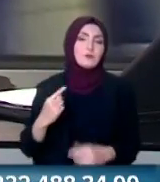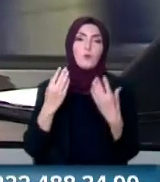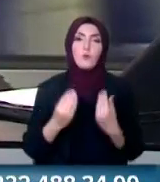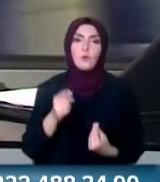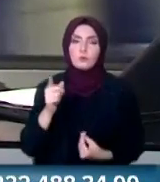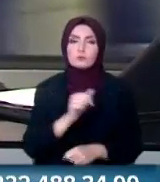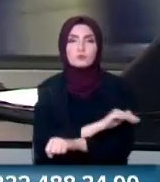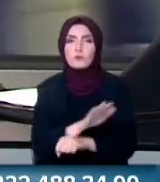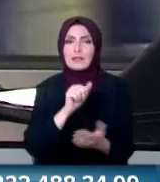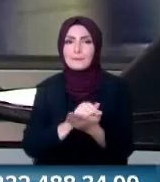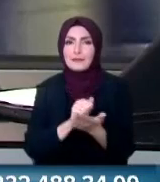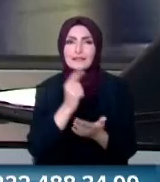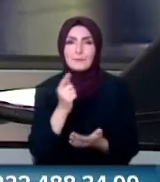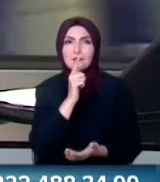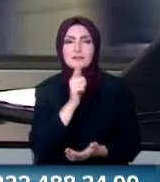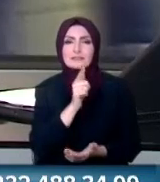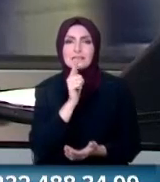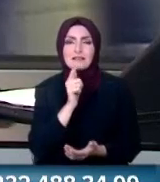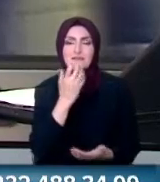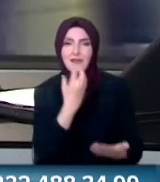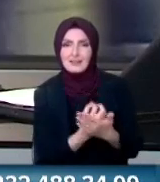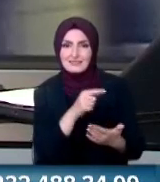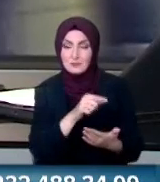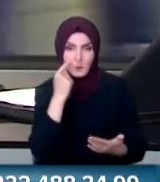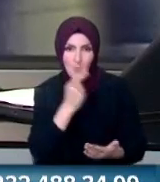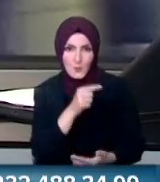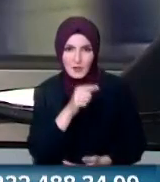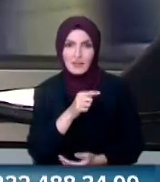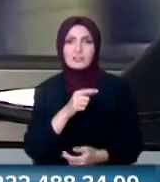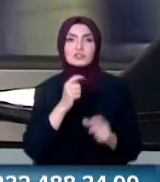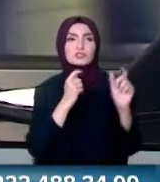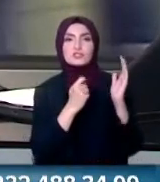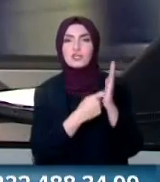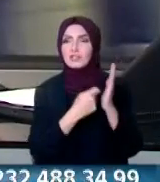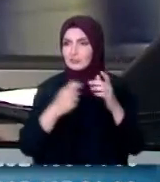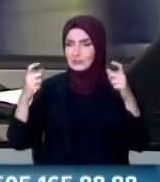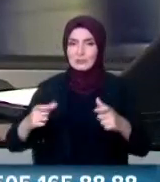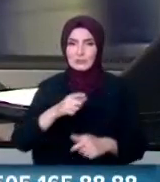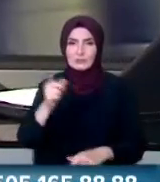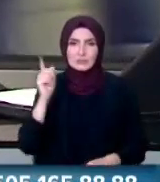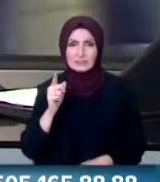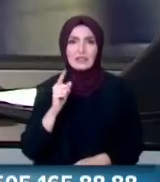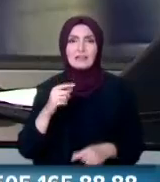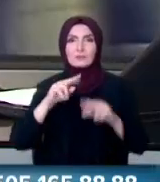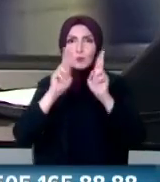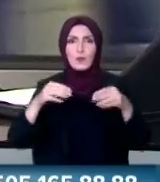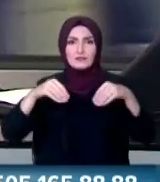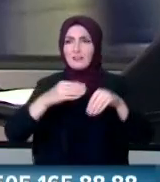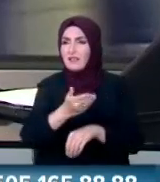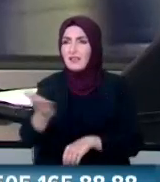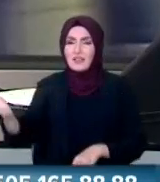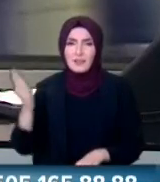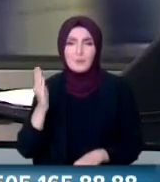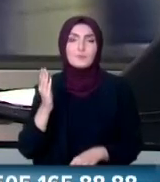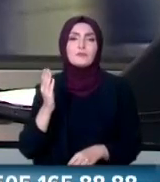göre çarşıda bulunan 300 esnaf koronaya yakalanmış. İddia bu. Tabii iddia yayılınca esnafın işleri